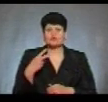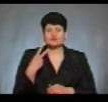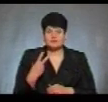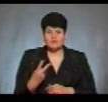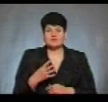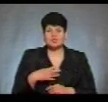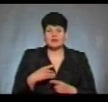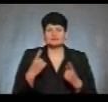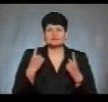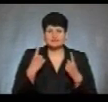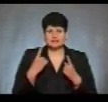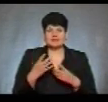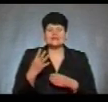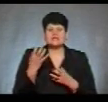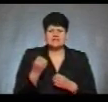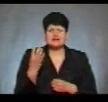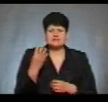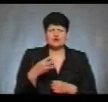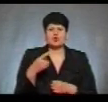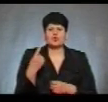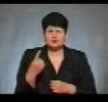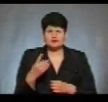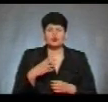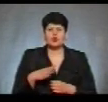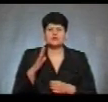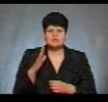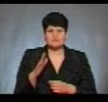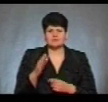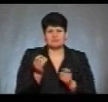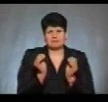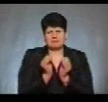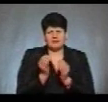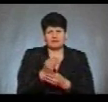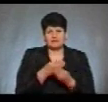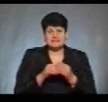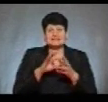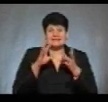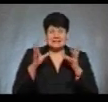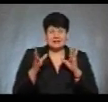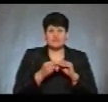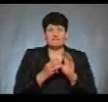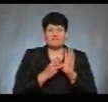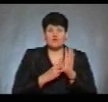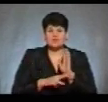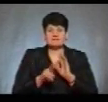значних фальсифікацій. Ще 41% очікують незначних фальсифікацій. Тобто загалом